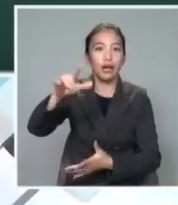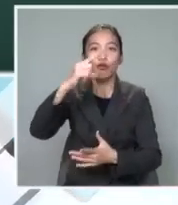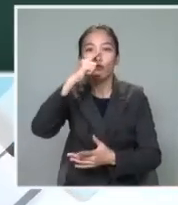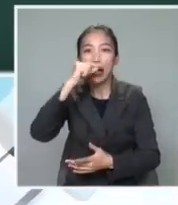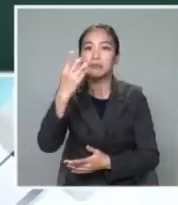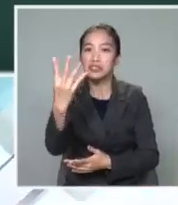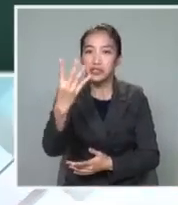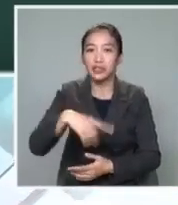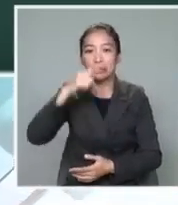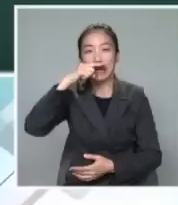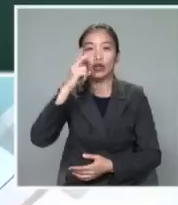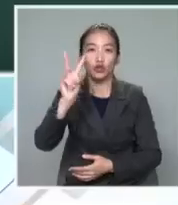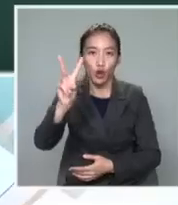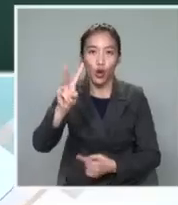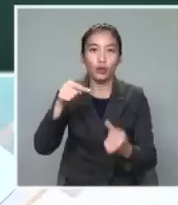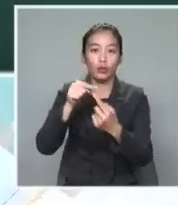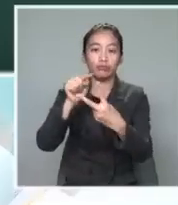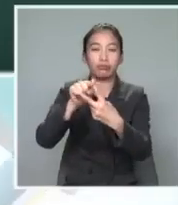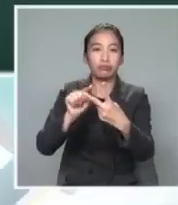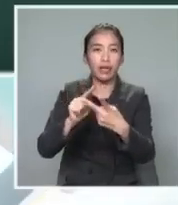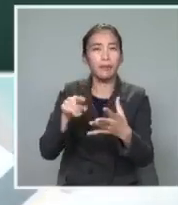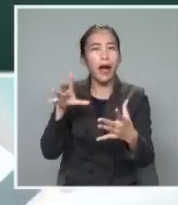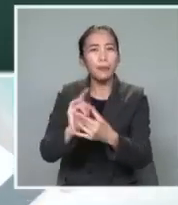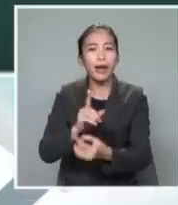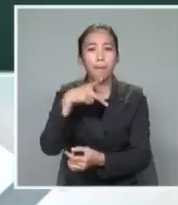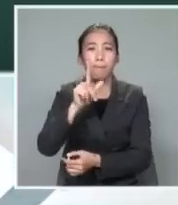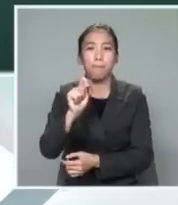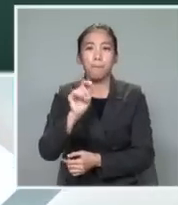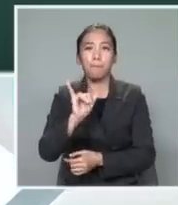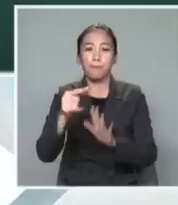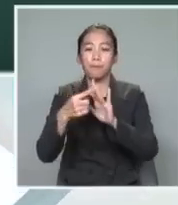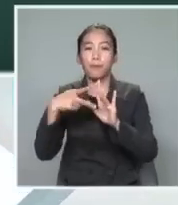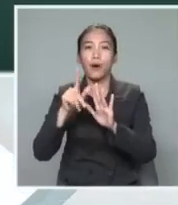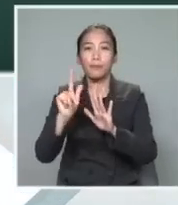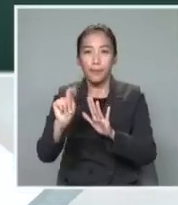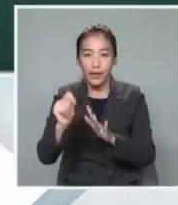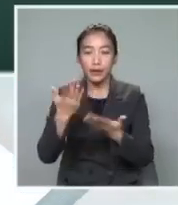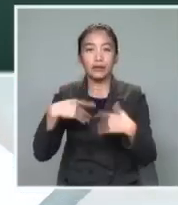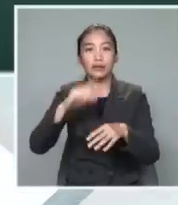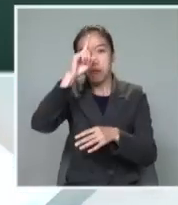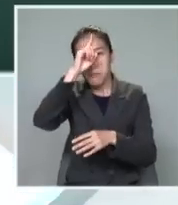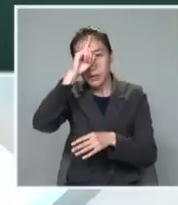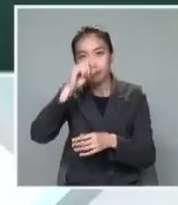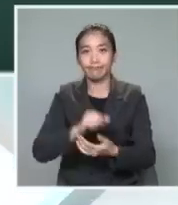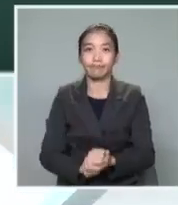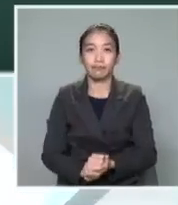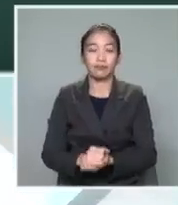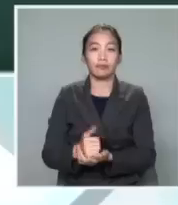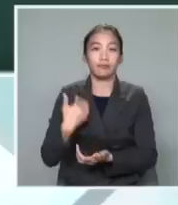ย2รายกับจากปอยเปตแล้วก็จากเยอรมนีชาวต่างชาติ2รายเป็นชาวสวิตเซอร์แลนด์และฝรั่งเศสนะครับ